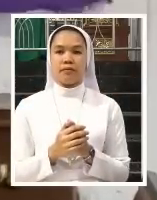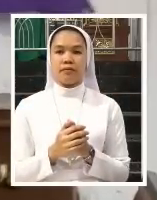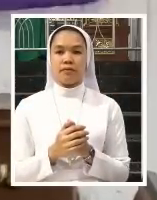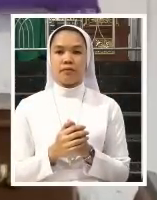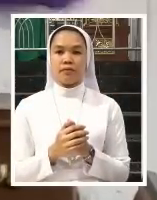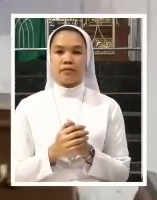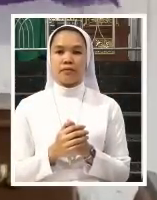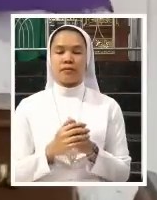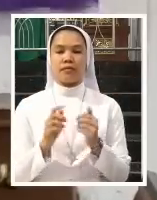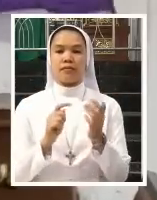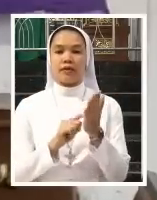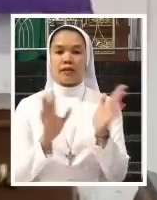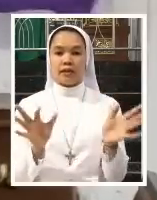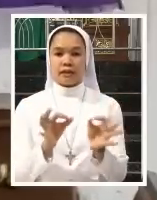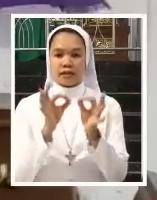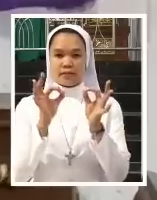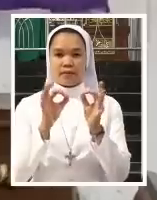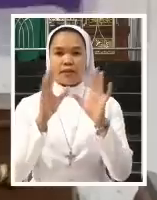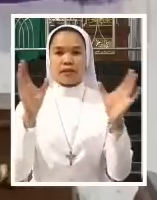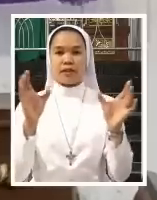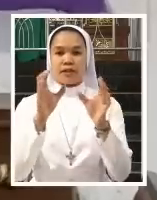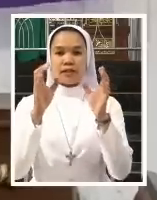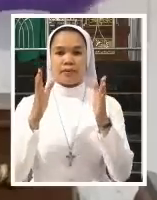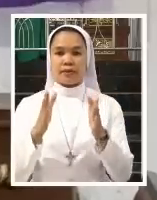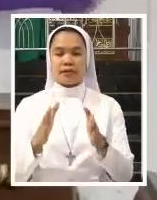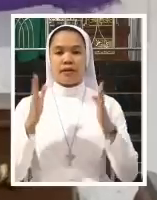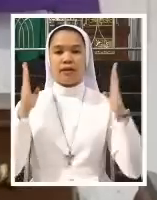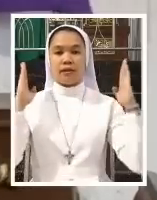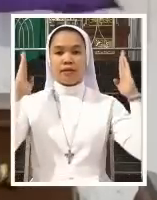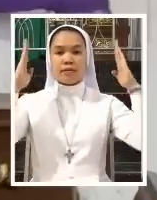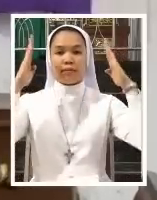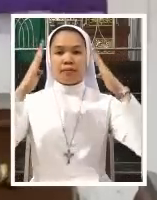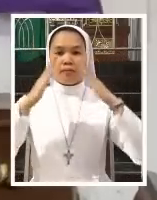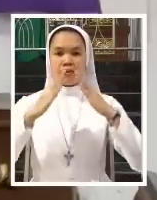An misang ini, papamayuhan kan sa tong arsobispo,